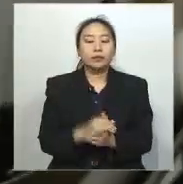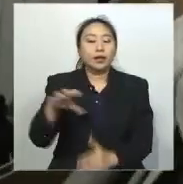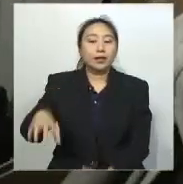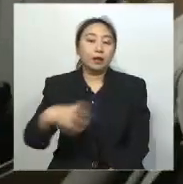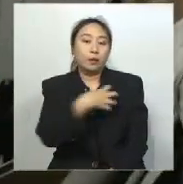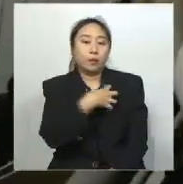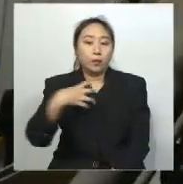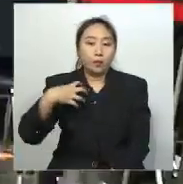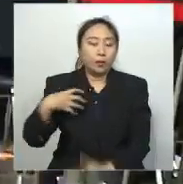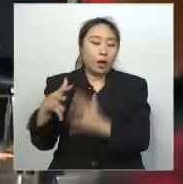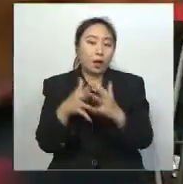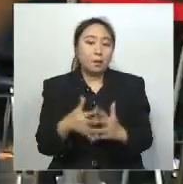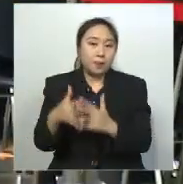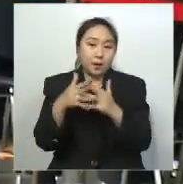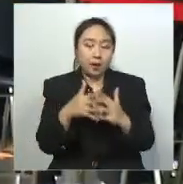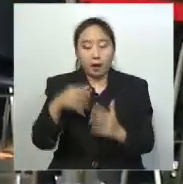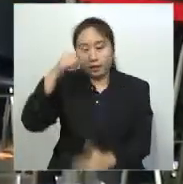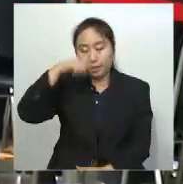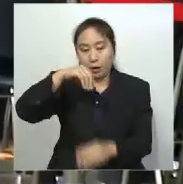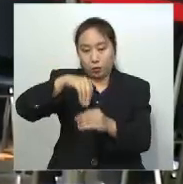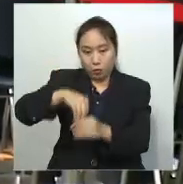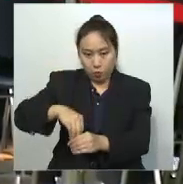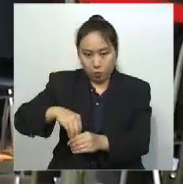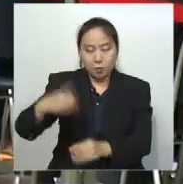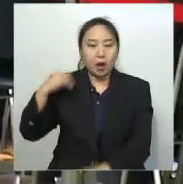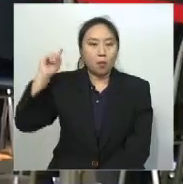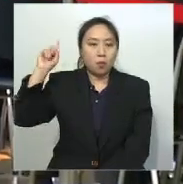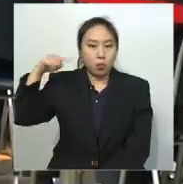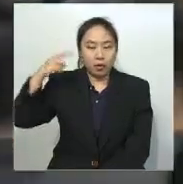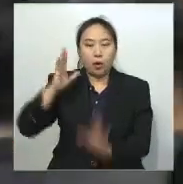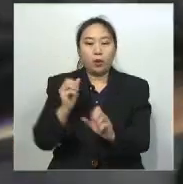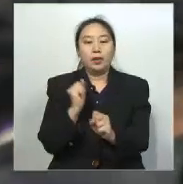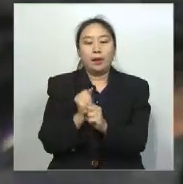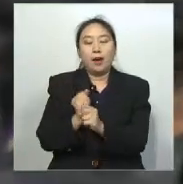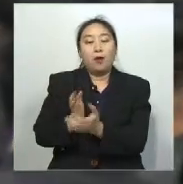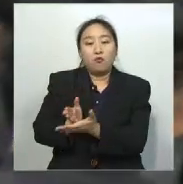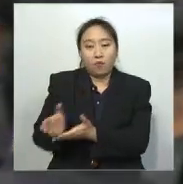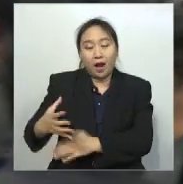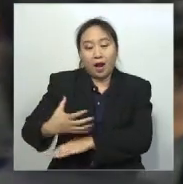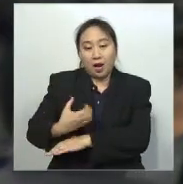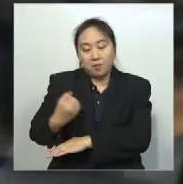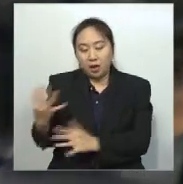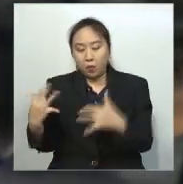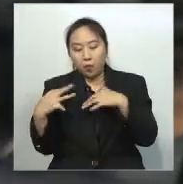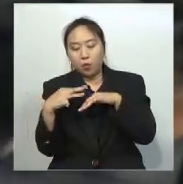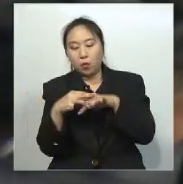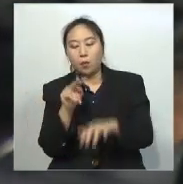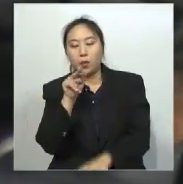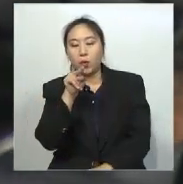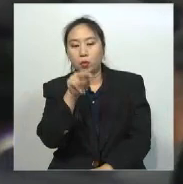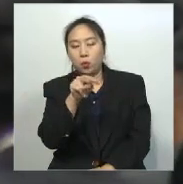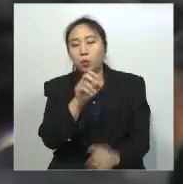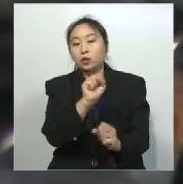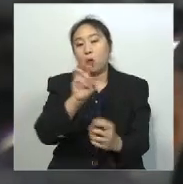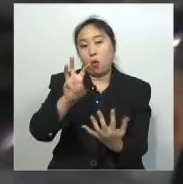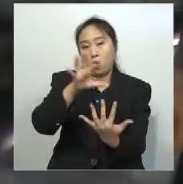ทูตสหรัฐอเมริกาประจำประเทศไทยได้ส่งนางแอนนี่โฮเจ้าหน้าที่ฝ่ายการเมืองร่วมสังเกตการคัดเลือกสว.ครั้งประวัติศ